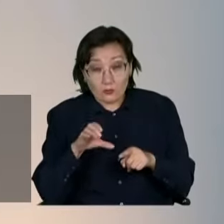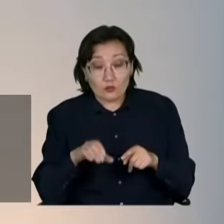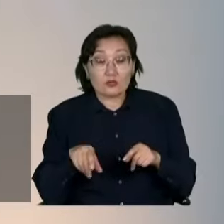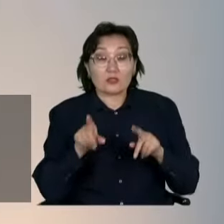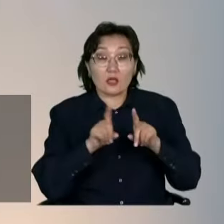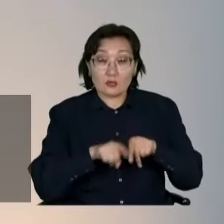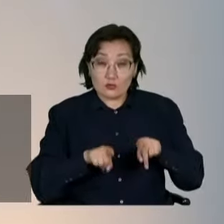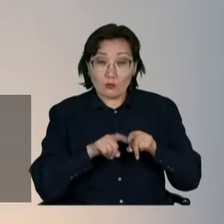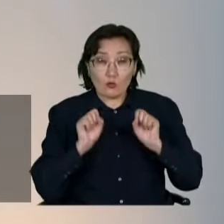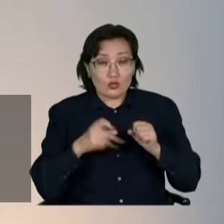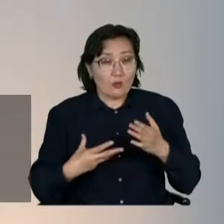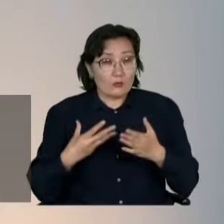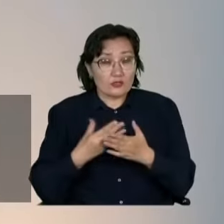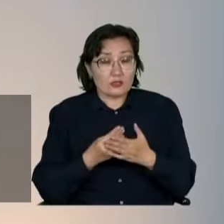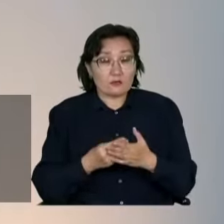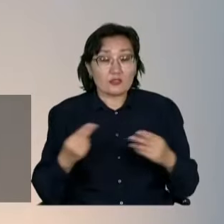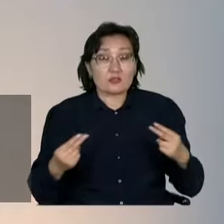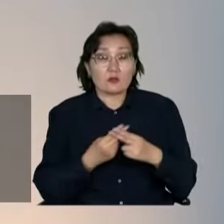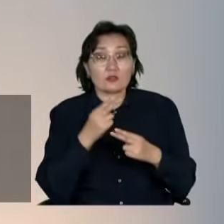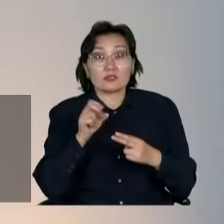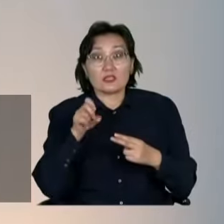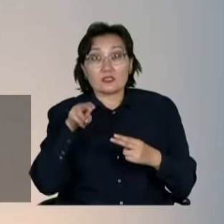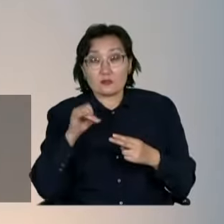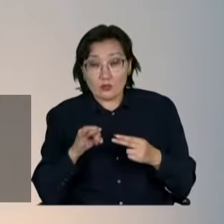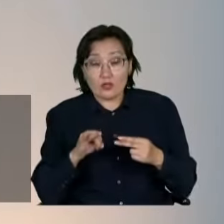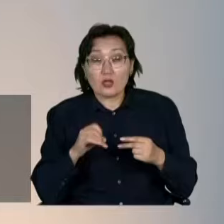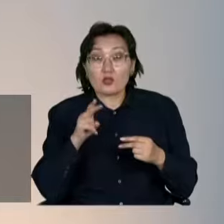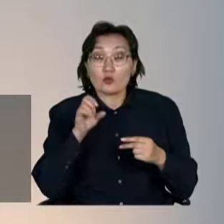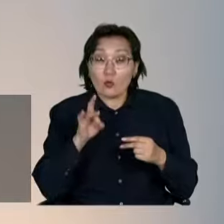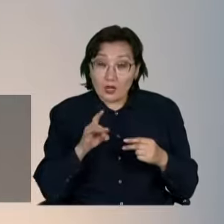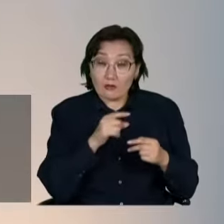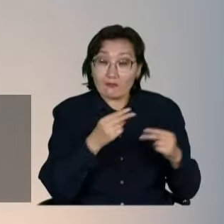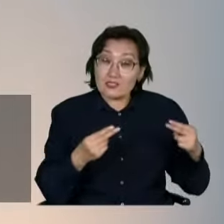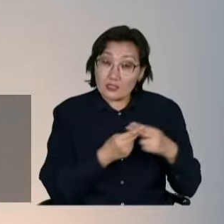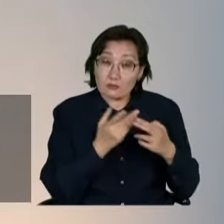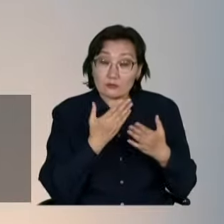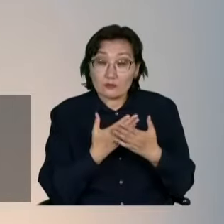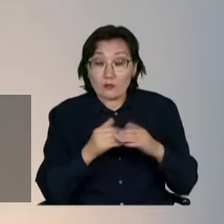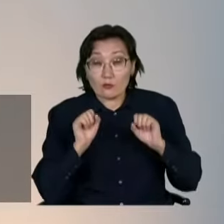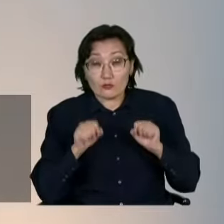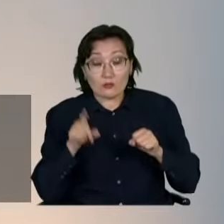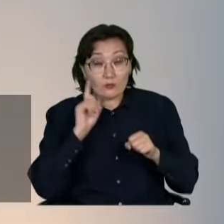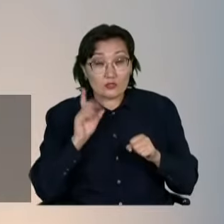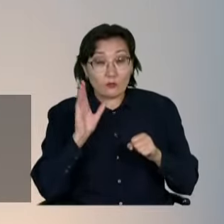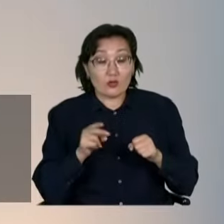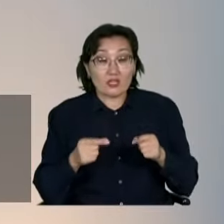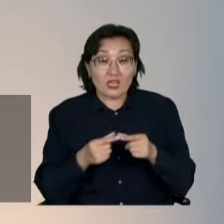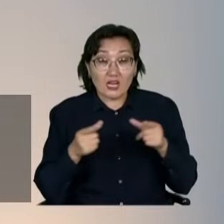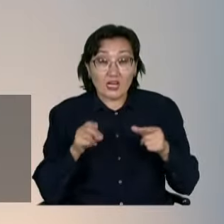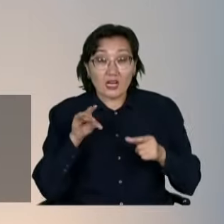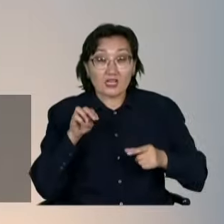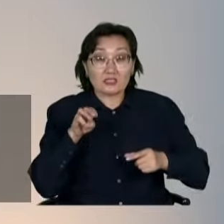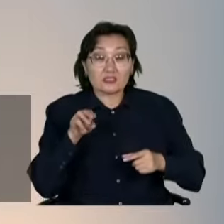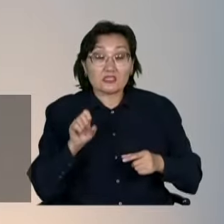же, правда, в Астане Каспикер, может быть, мы придем к этому со временем, да, возможно, будут временные какие-то карточки.